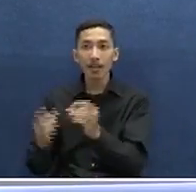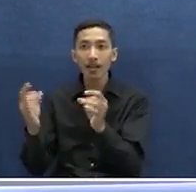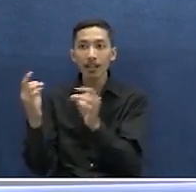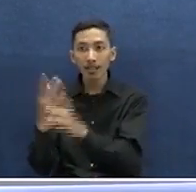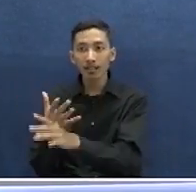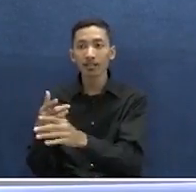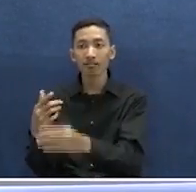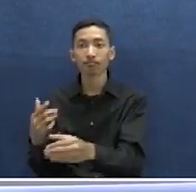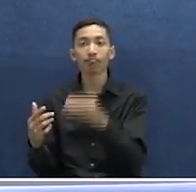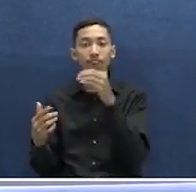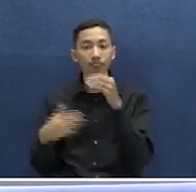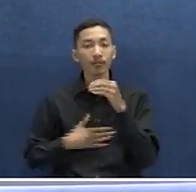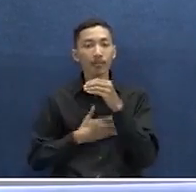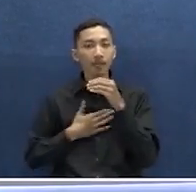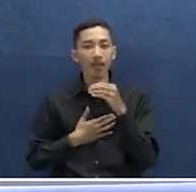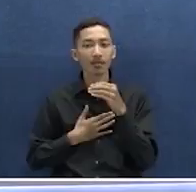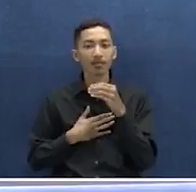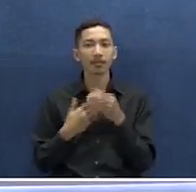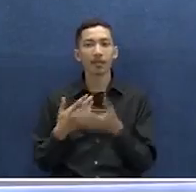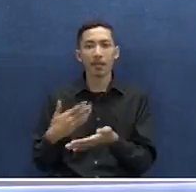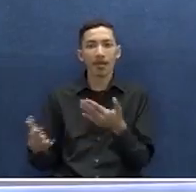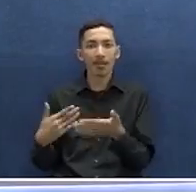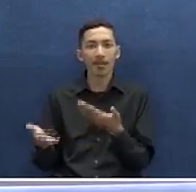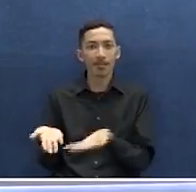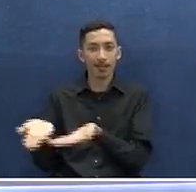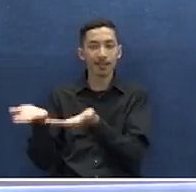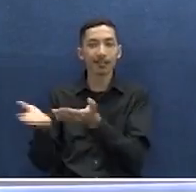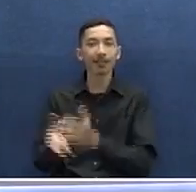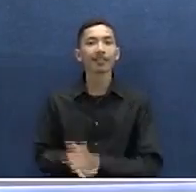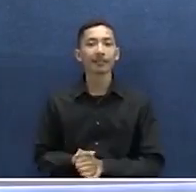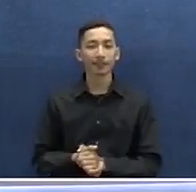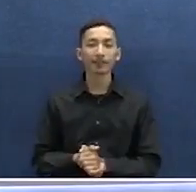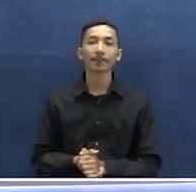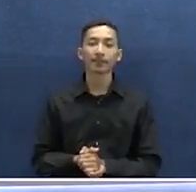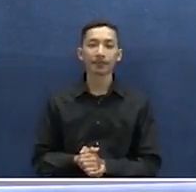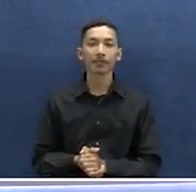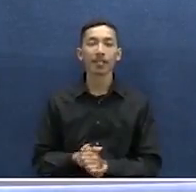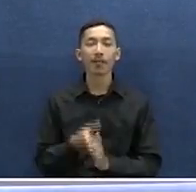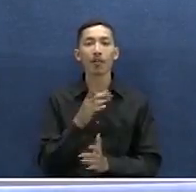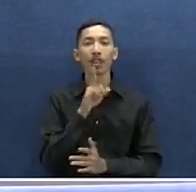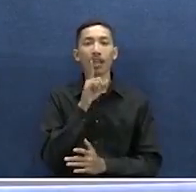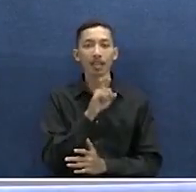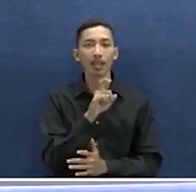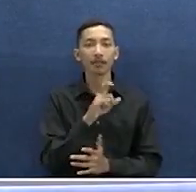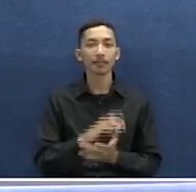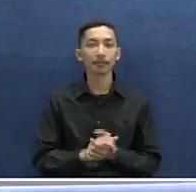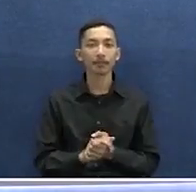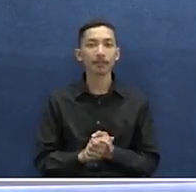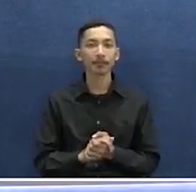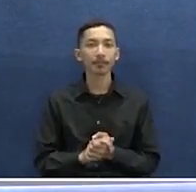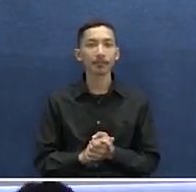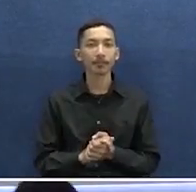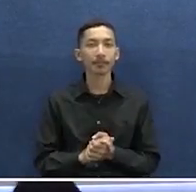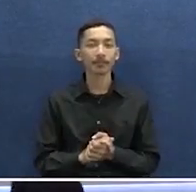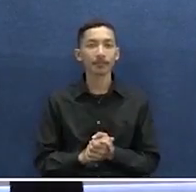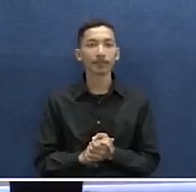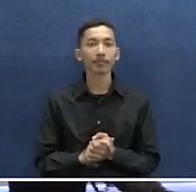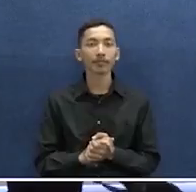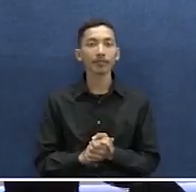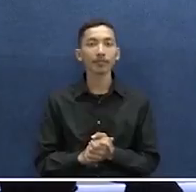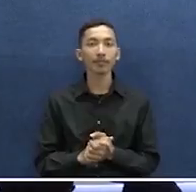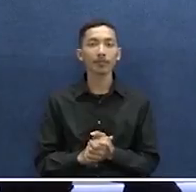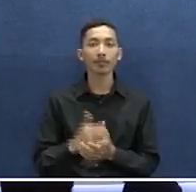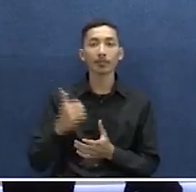amati kopinya itu satu kelebihan sudah buahnya dan ini Mungkin pertanyaan untuk semua apakah itamu yang hadir ke kafe